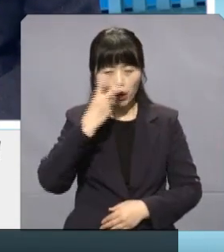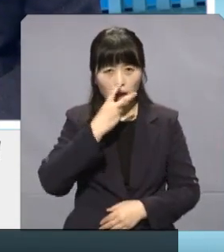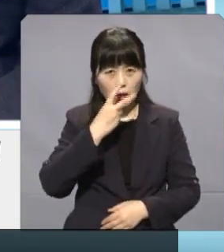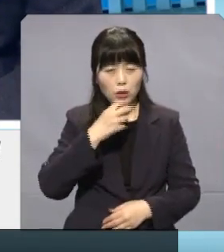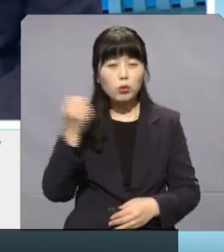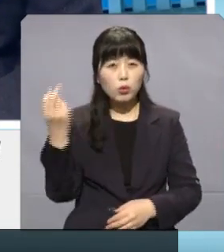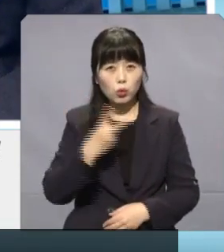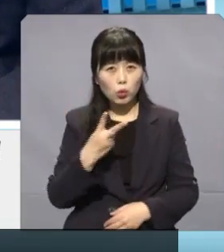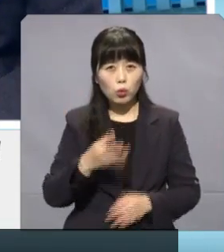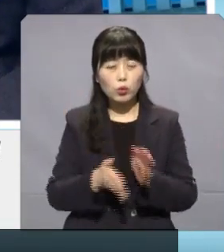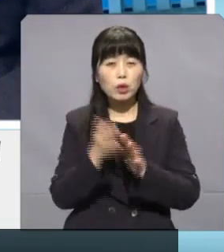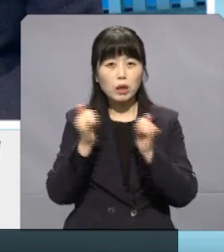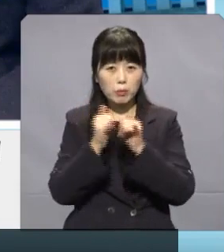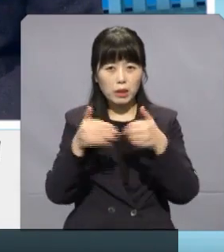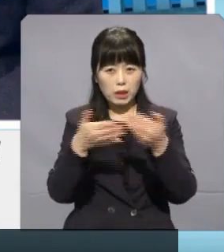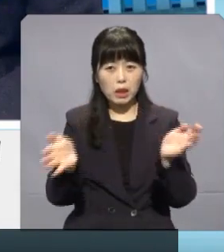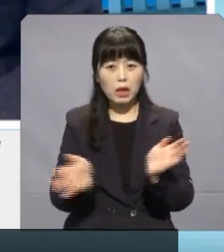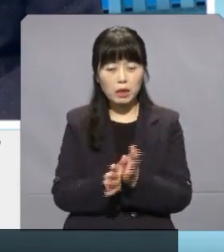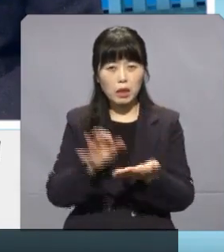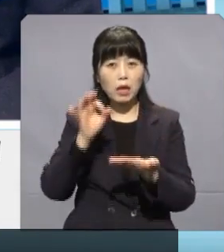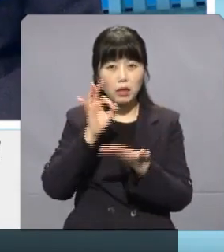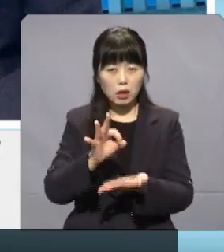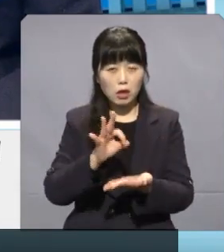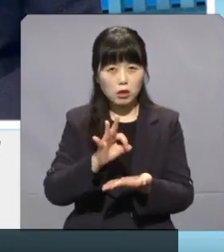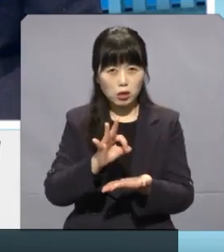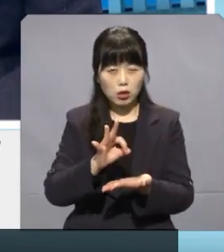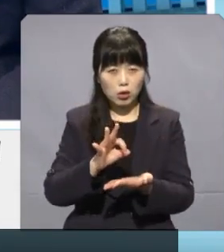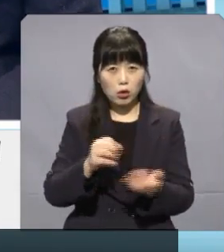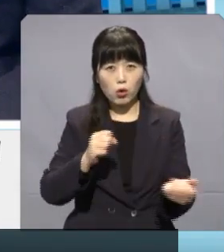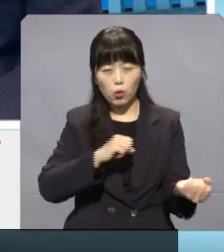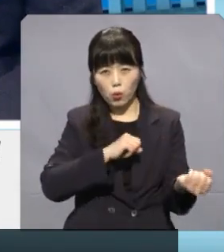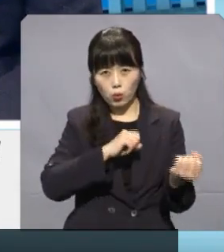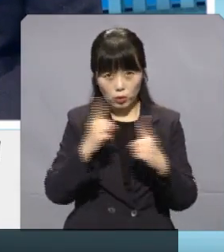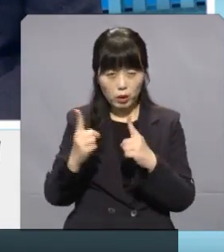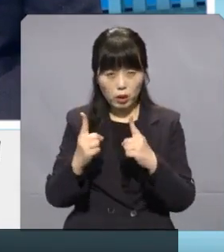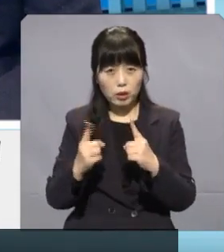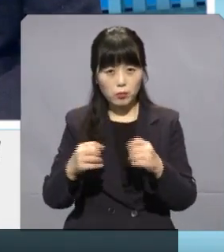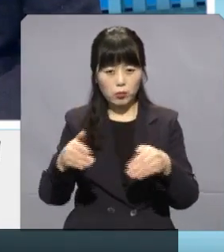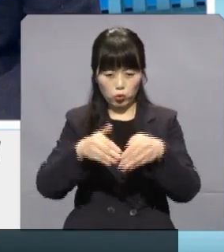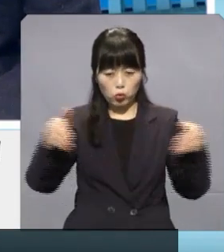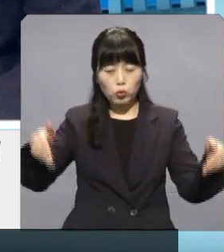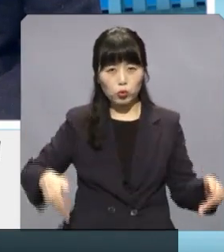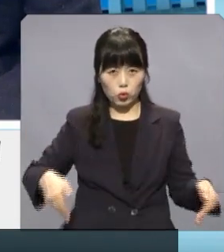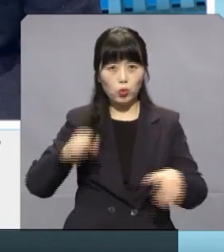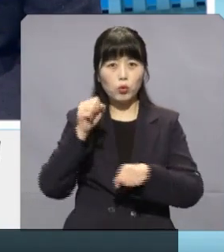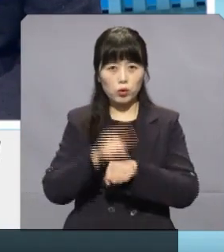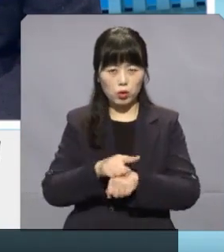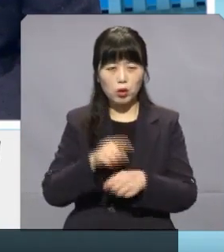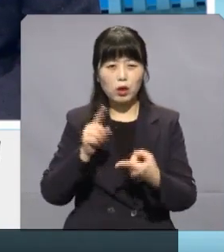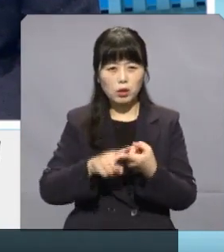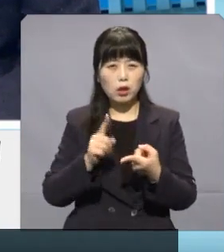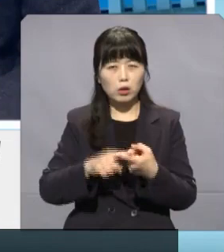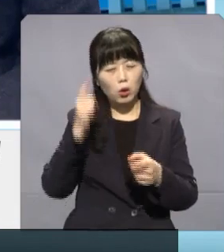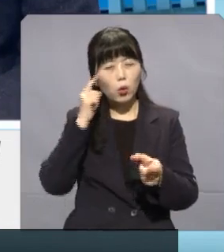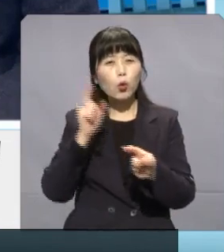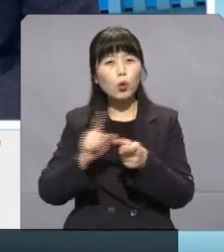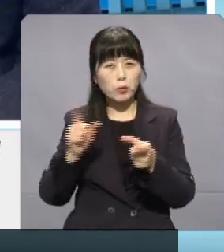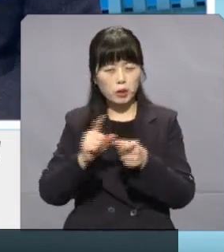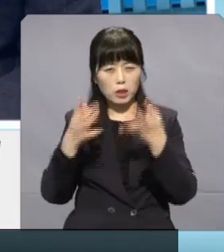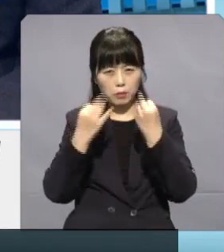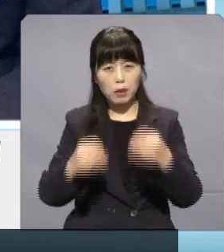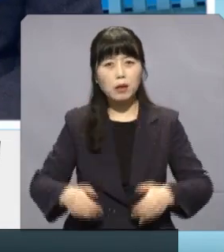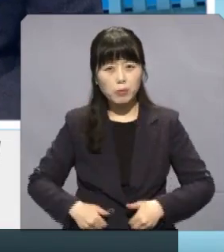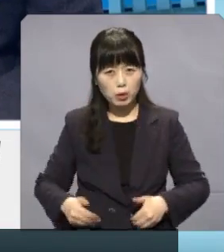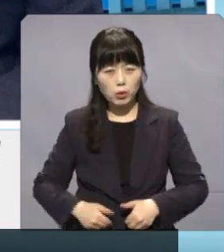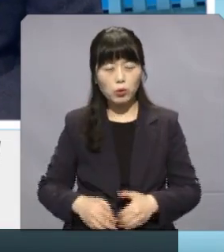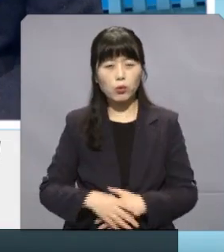차원과 그리고 시민단체의 재정자립도 중립성 강화 이런 부분 차원에서 우리가 좀 더 고민을 해 볼 필요가 있다